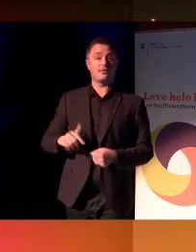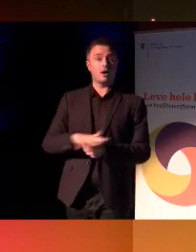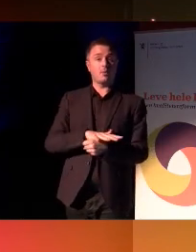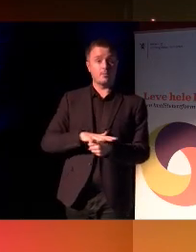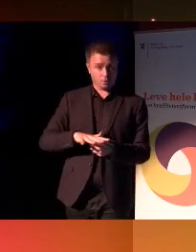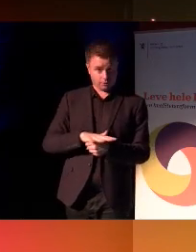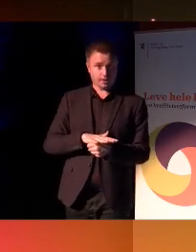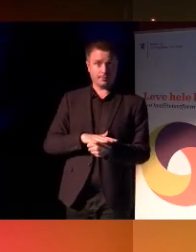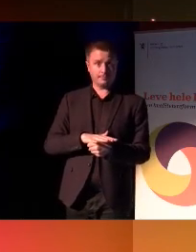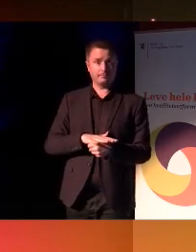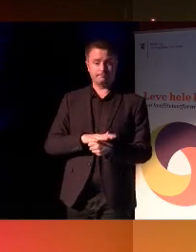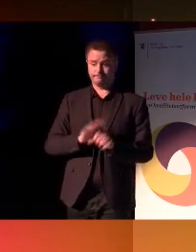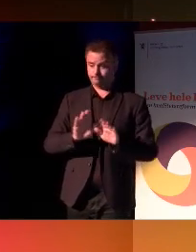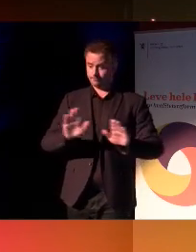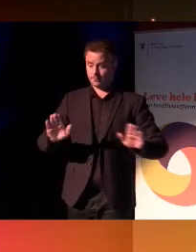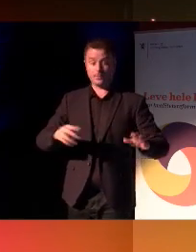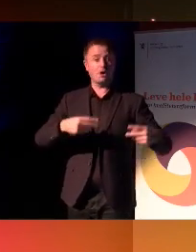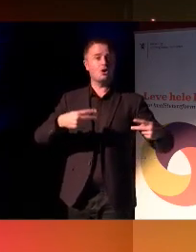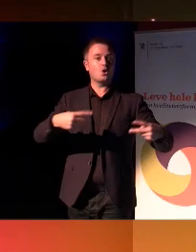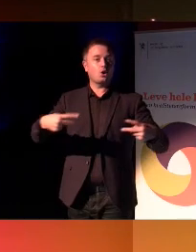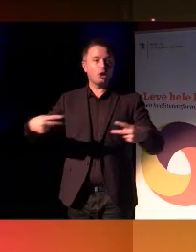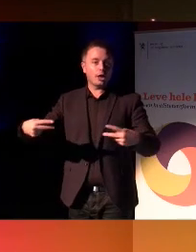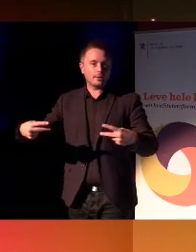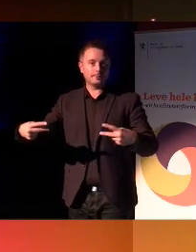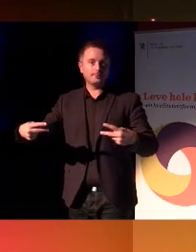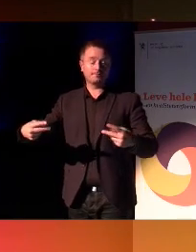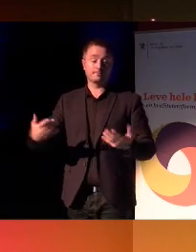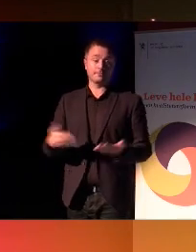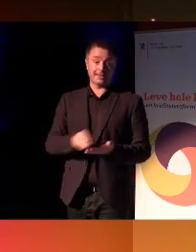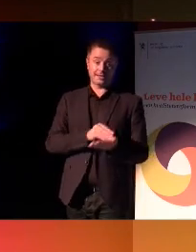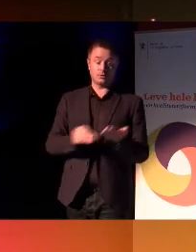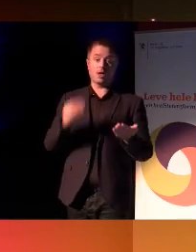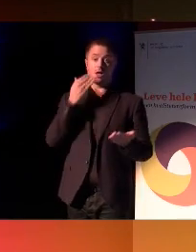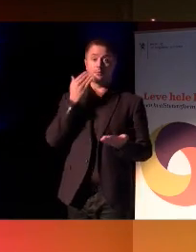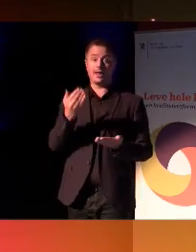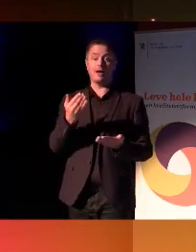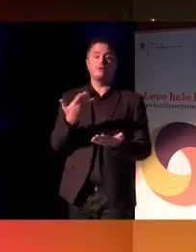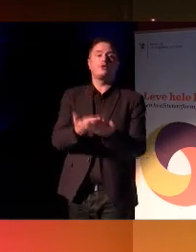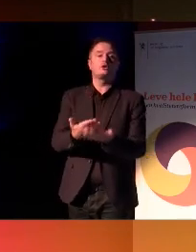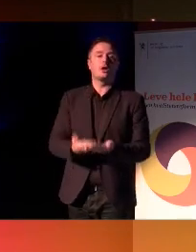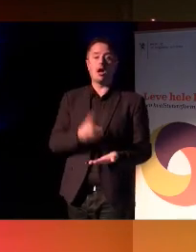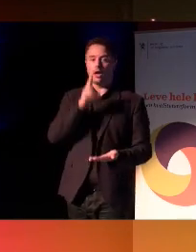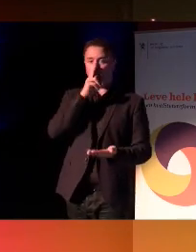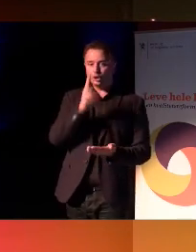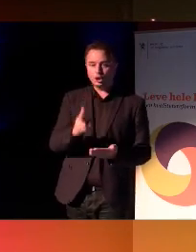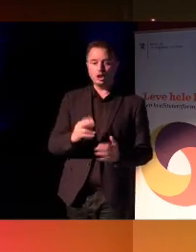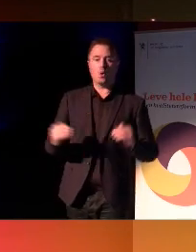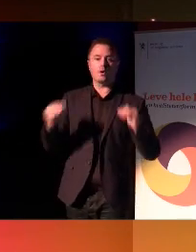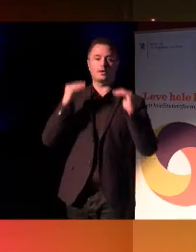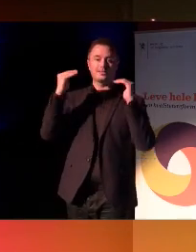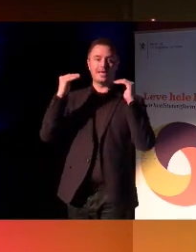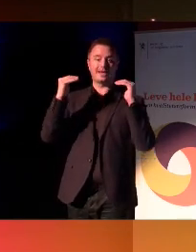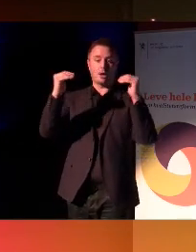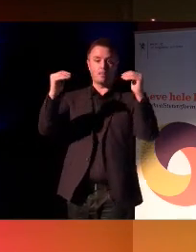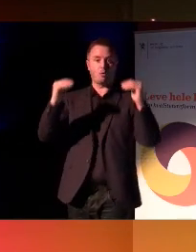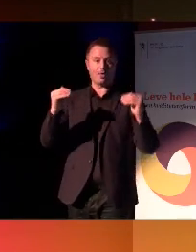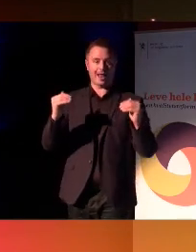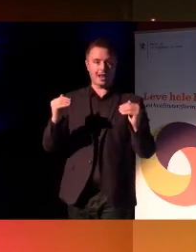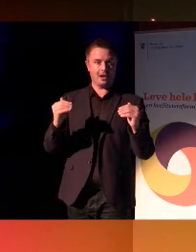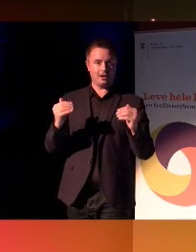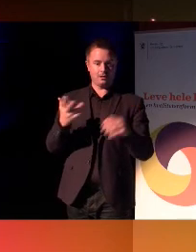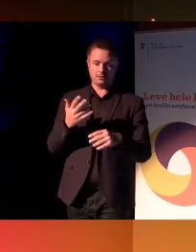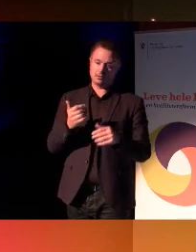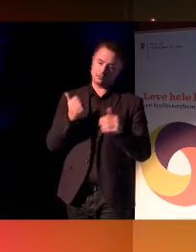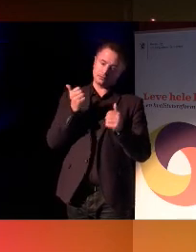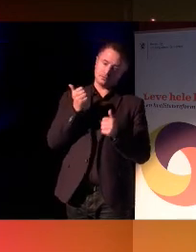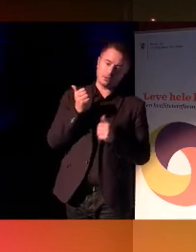Det endte jo opp med et forslag til en ny organisering. En organisering hvor man skulle se på